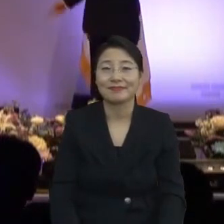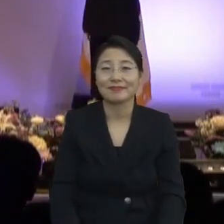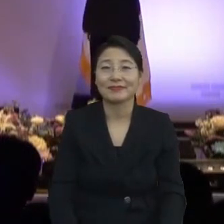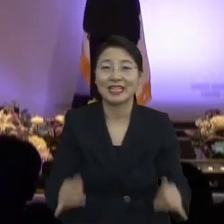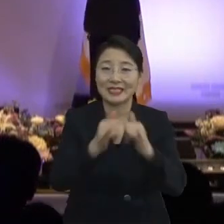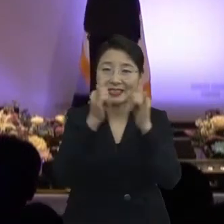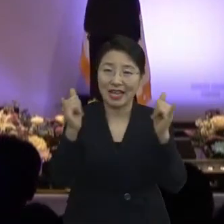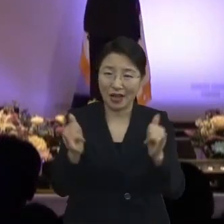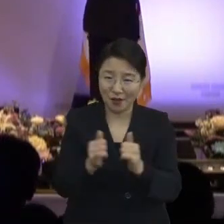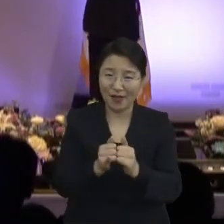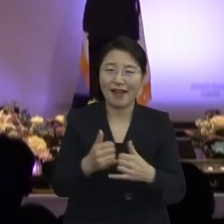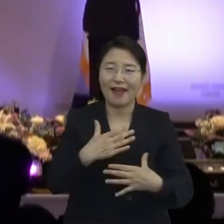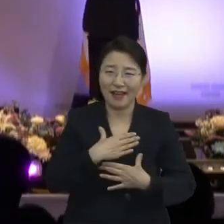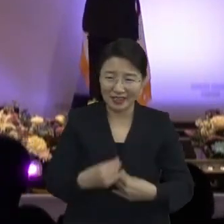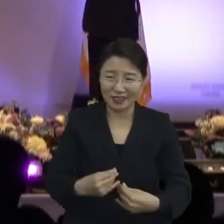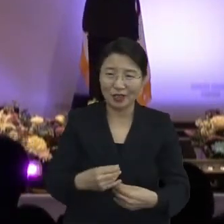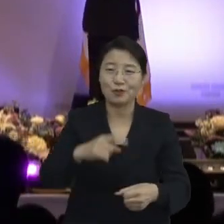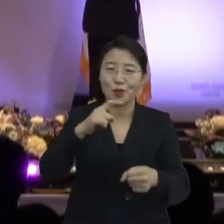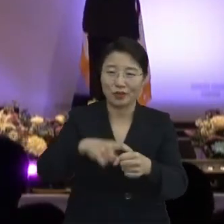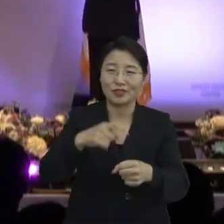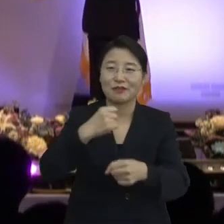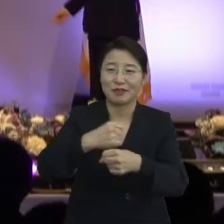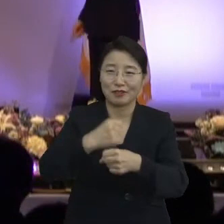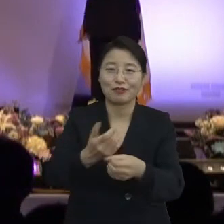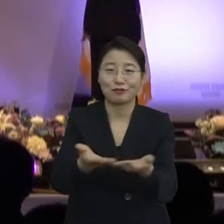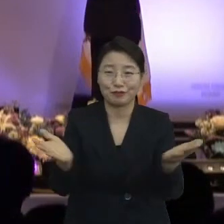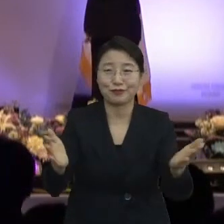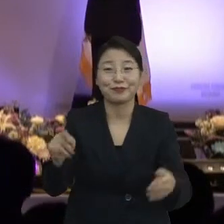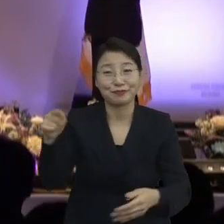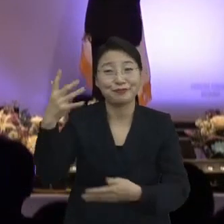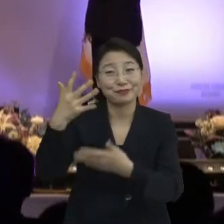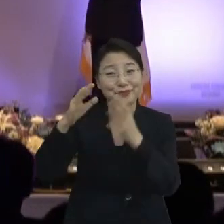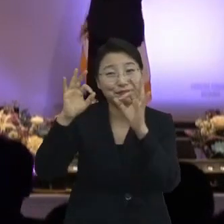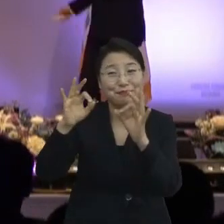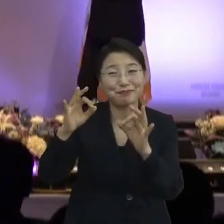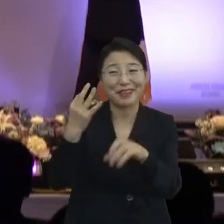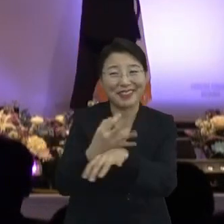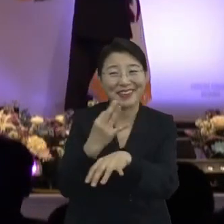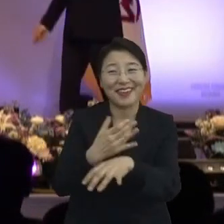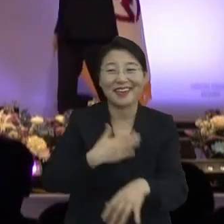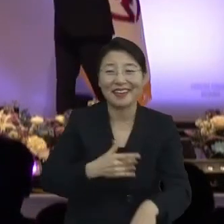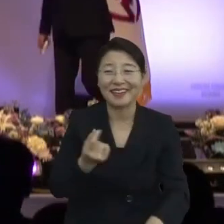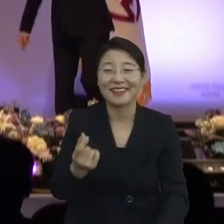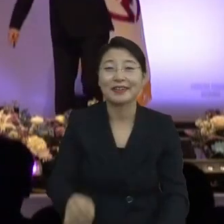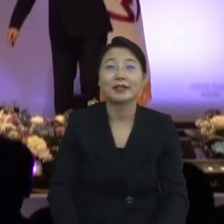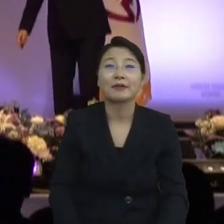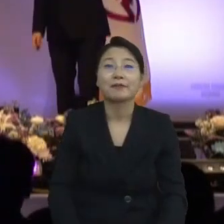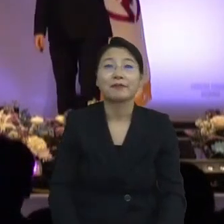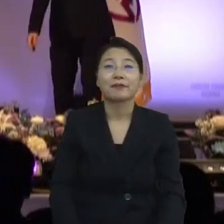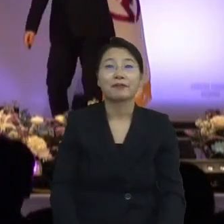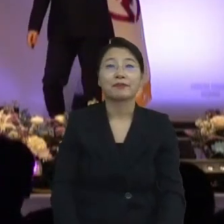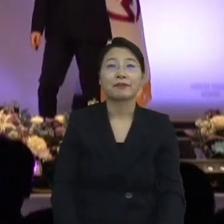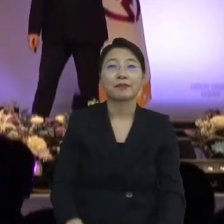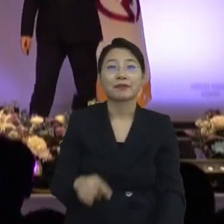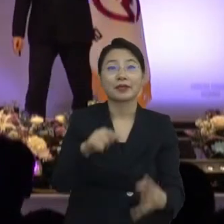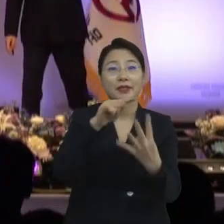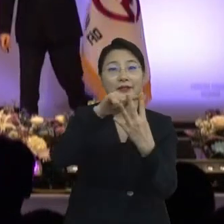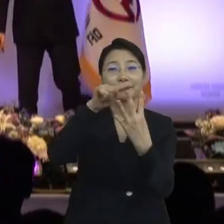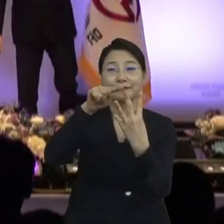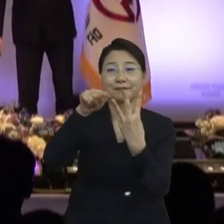사회 안전망도 보시면 알 것 같으니까 넘어가겠습니다. 시간이 많지 않아서 이 세 가지를 보시면서